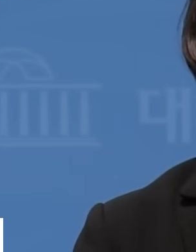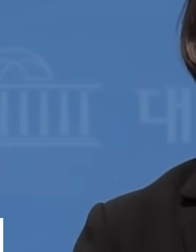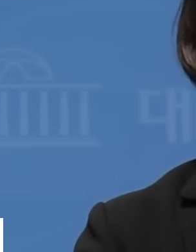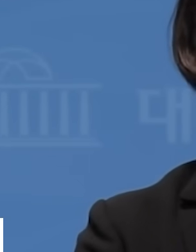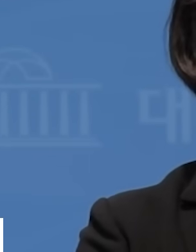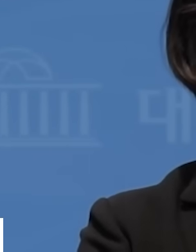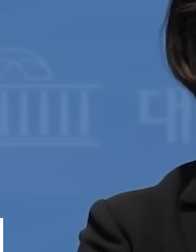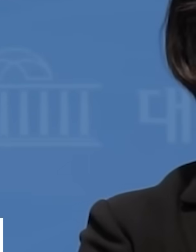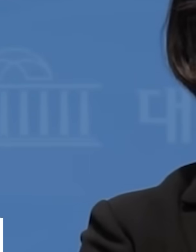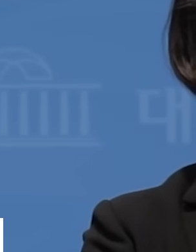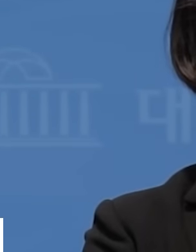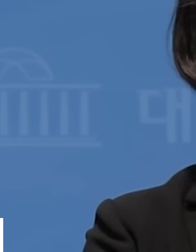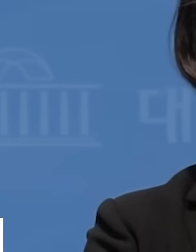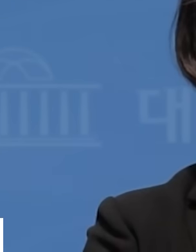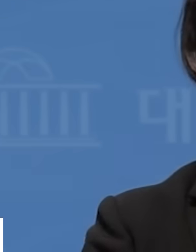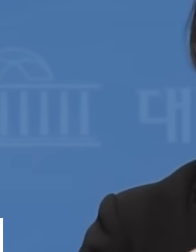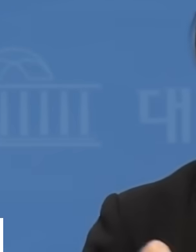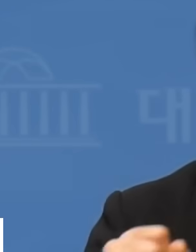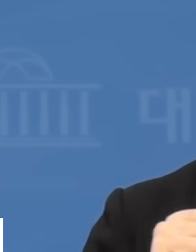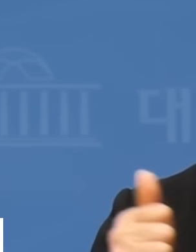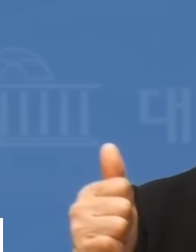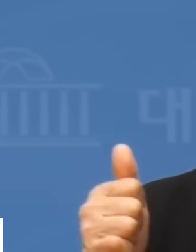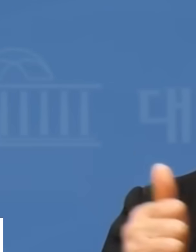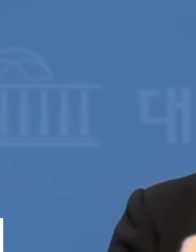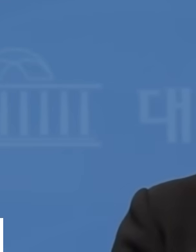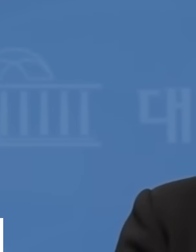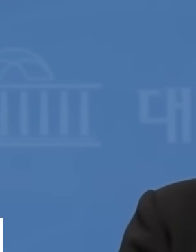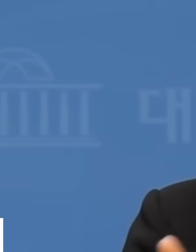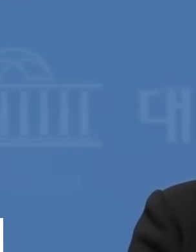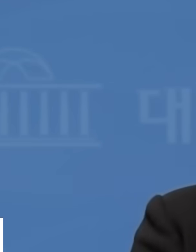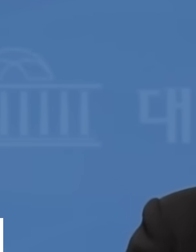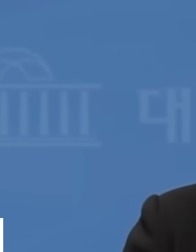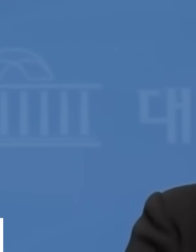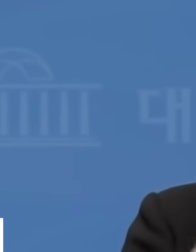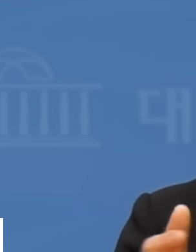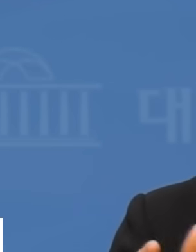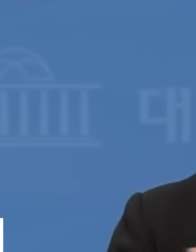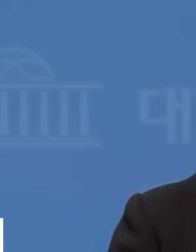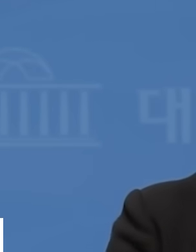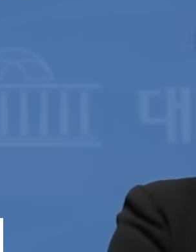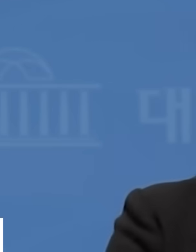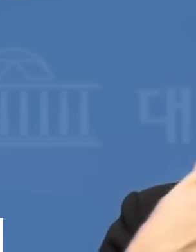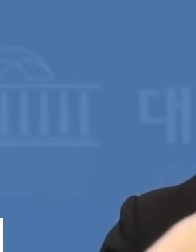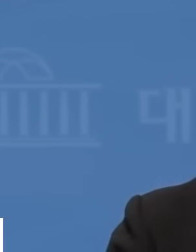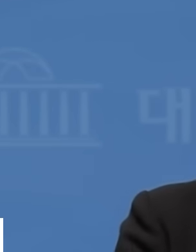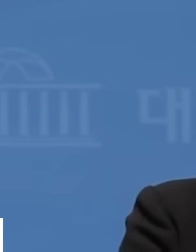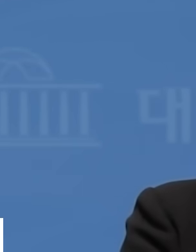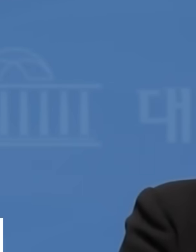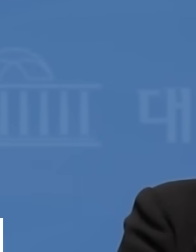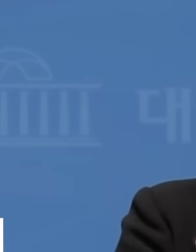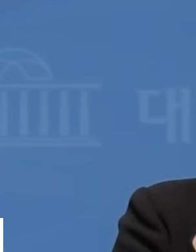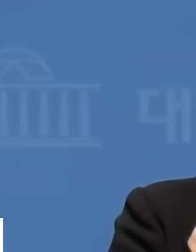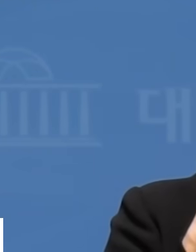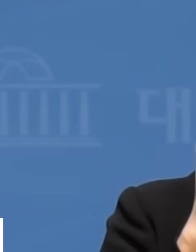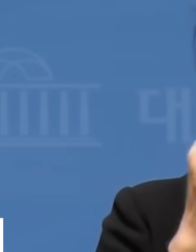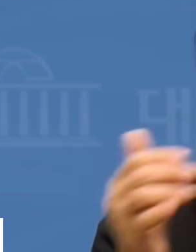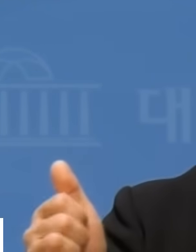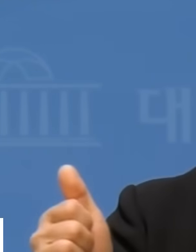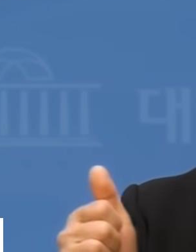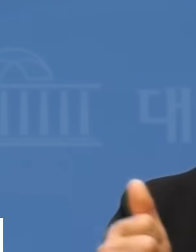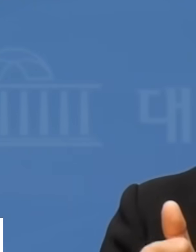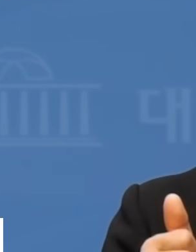정말로 저희 국민의힘 인재영입위원회가 자신감을 갖고